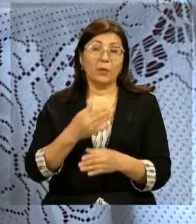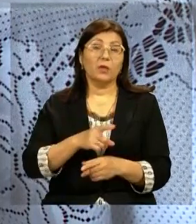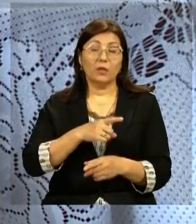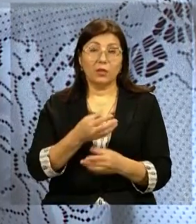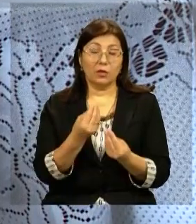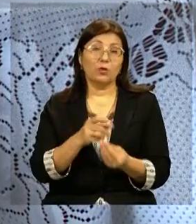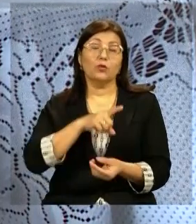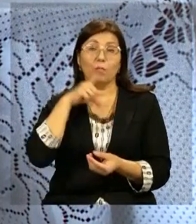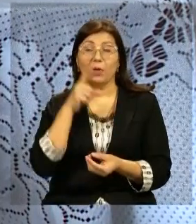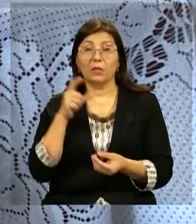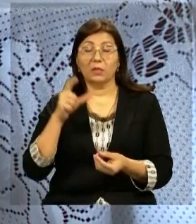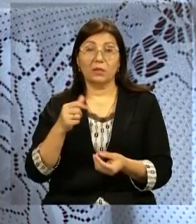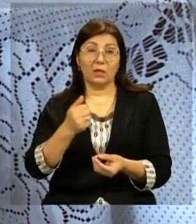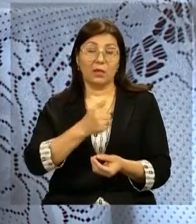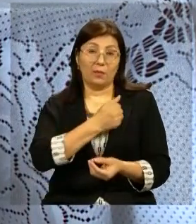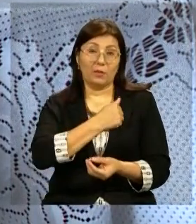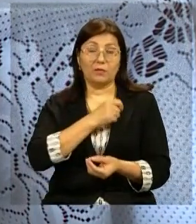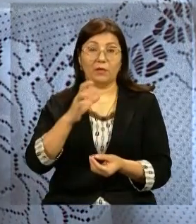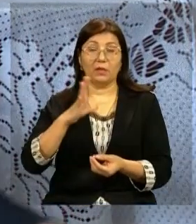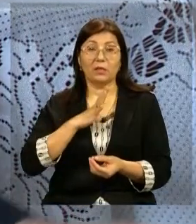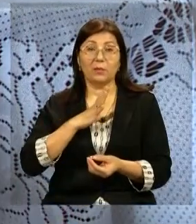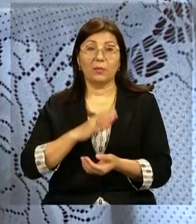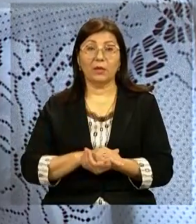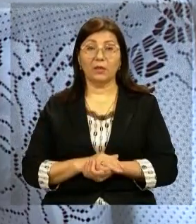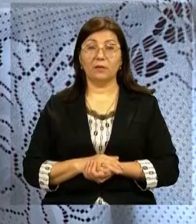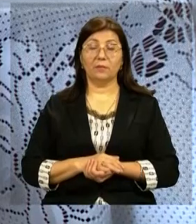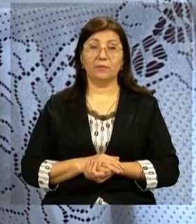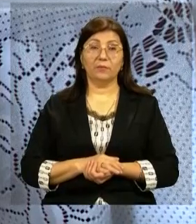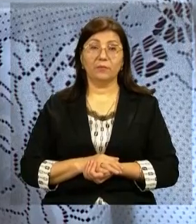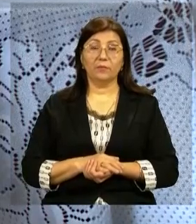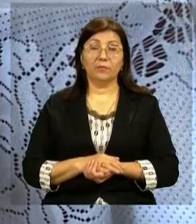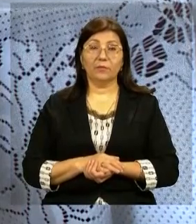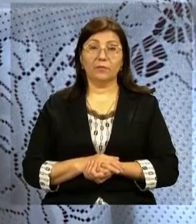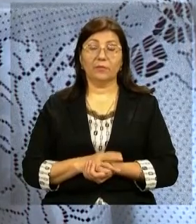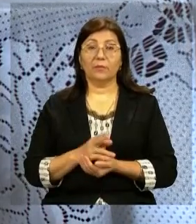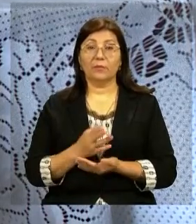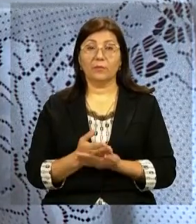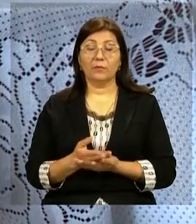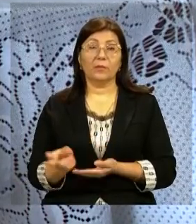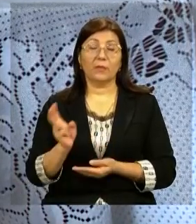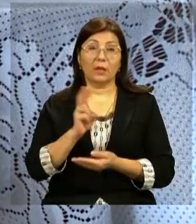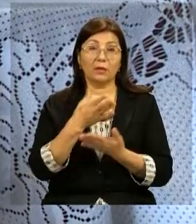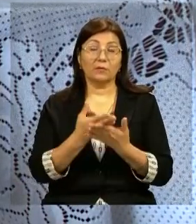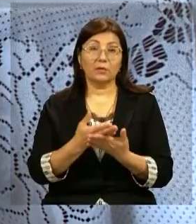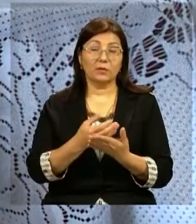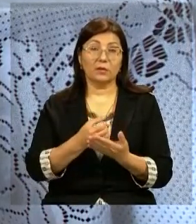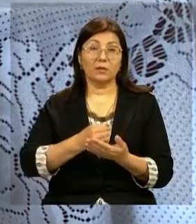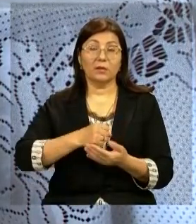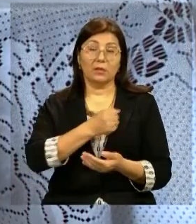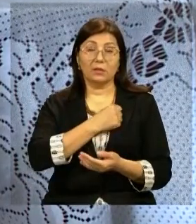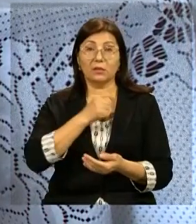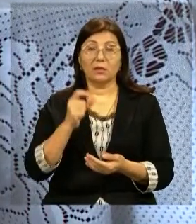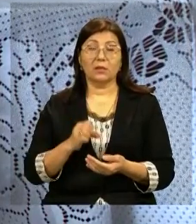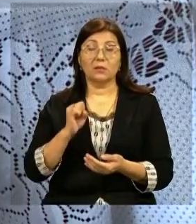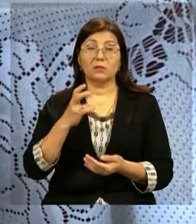шли. Хорошо как раз было, это рожь, поржи шли. И вот как я шел с товарищем, снайпер